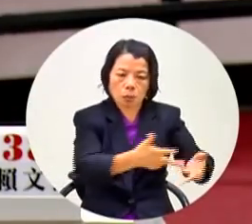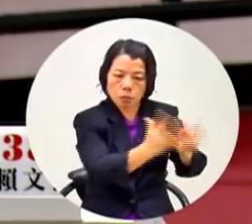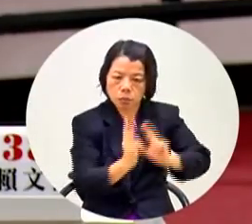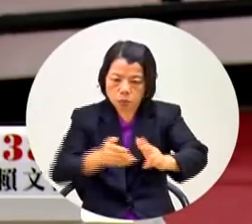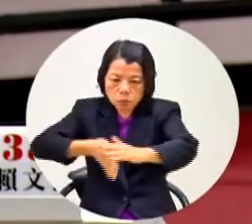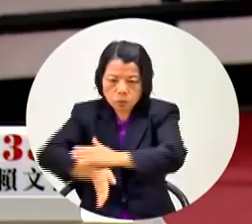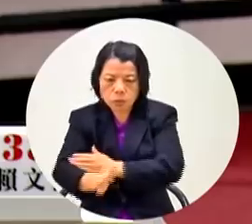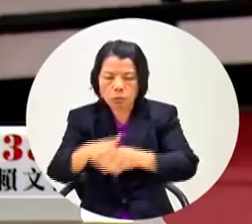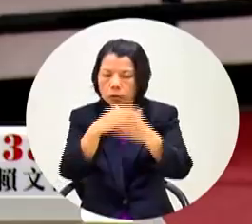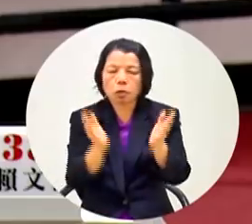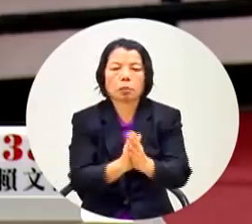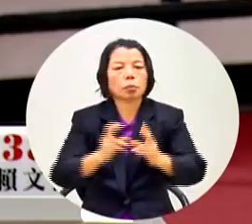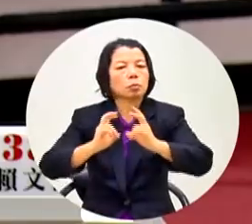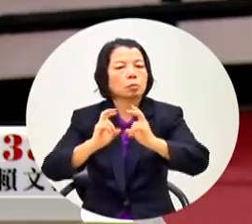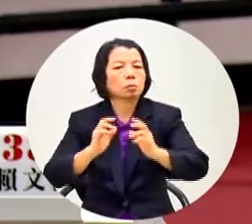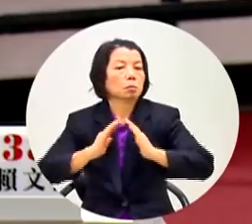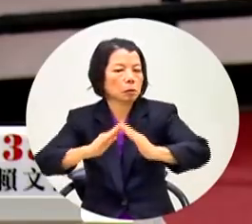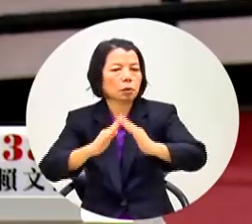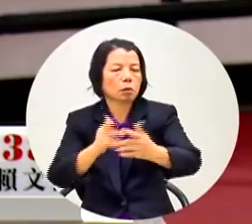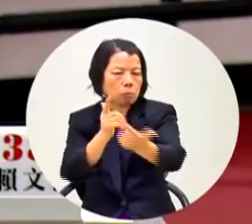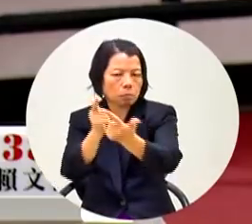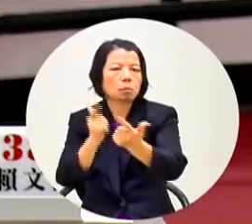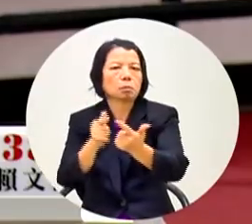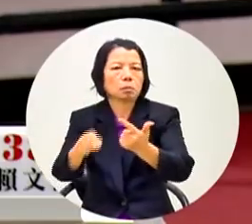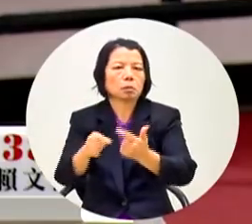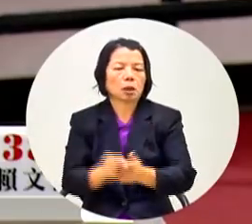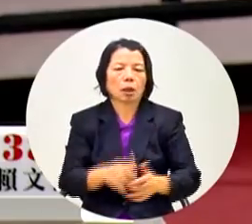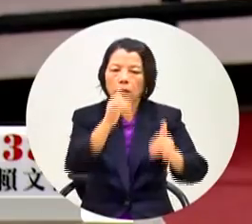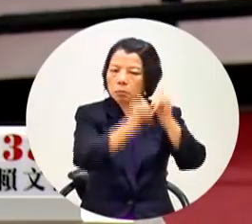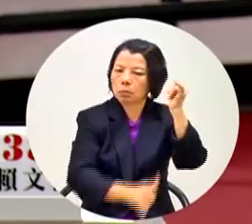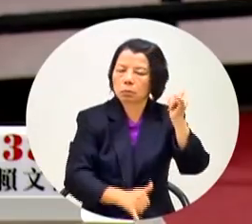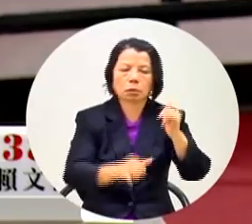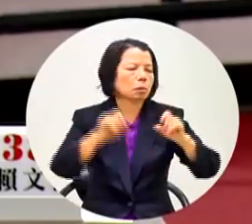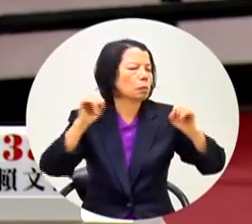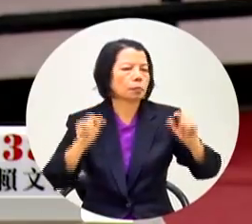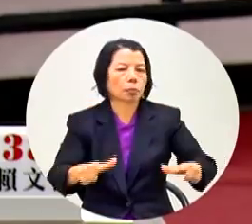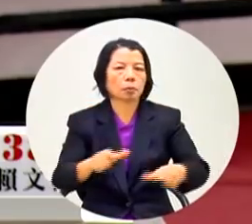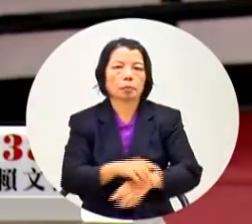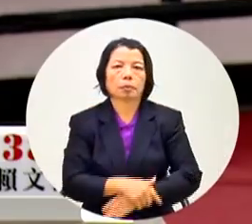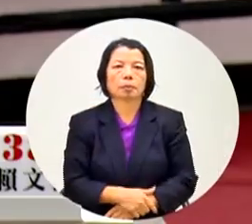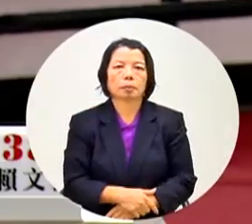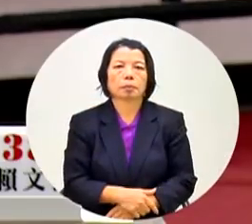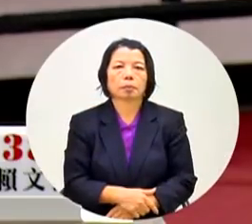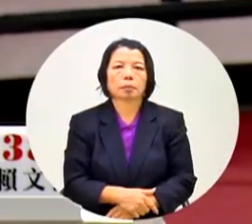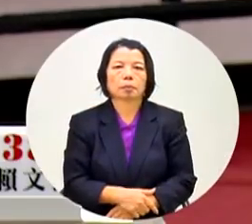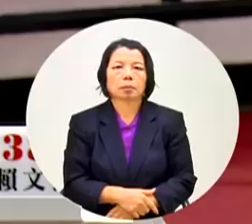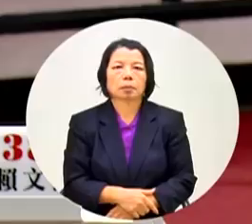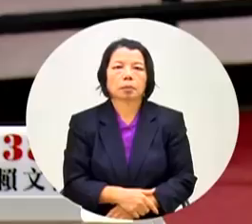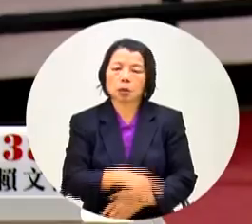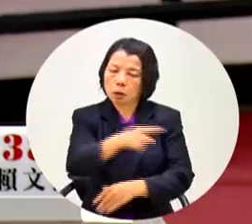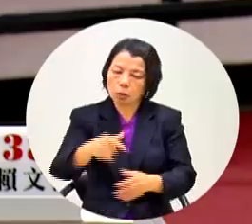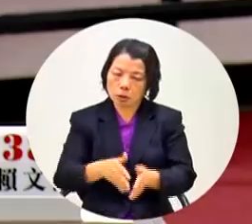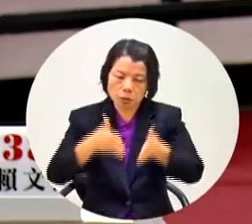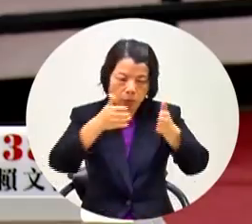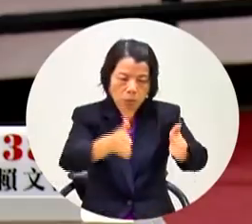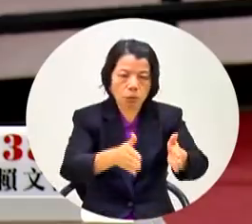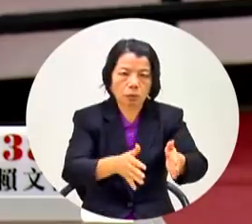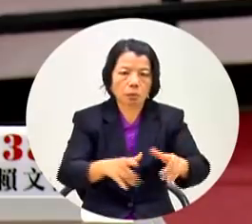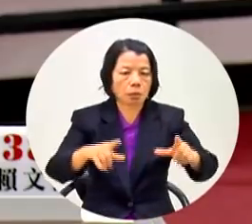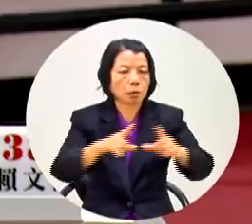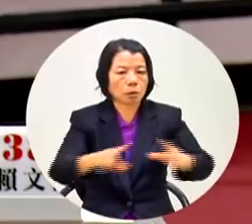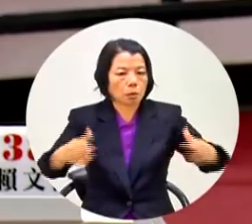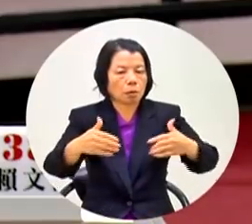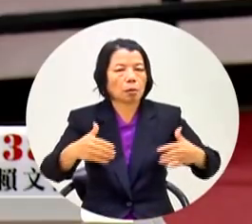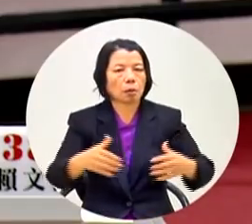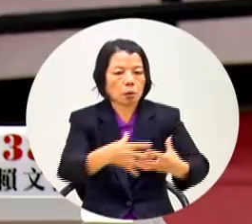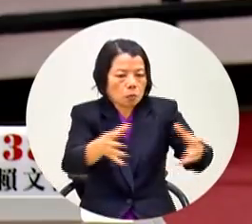还有它的历史背景都不一样，但现在大家都是往大众运输优先，但是真的是没办法的话就是所谓共存。我